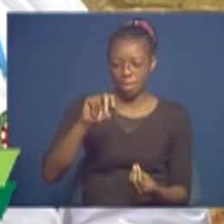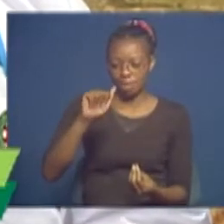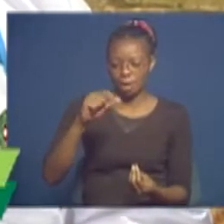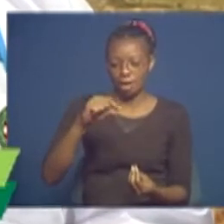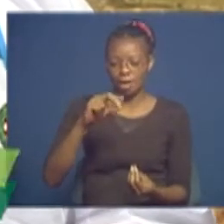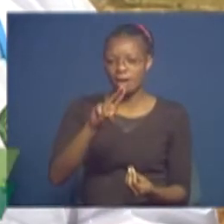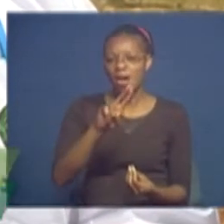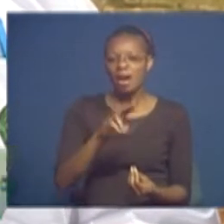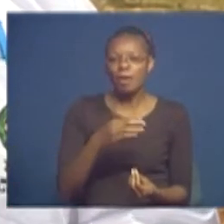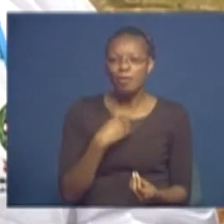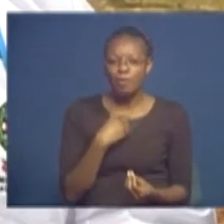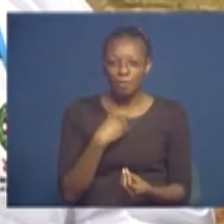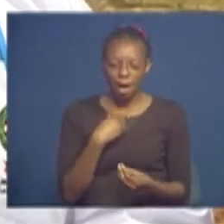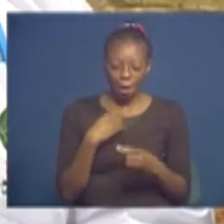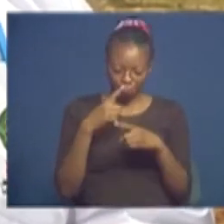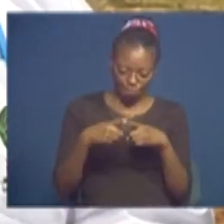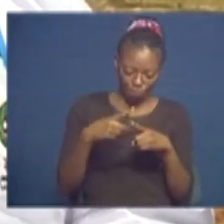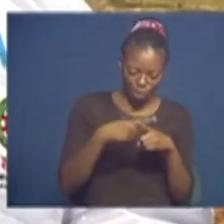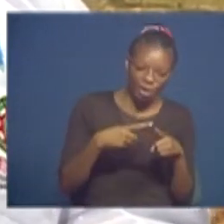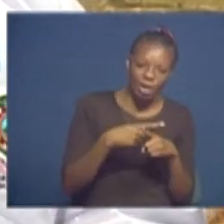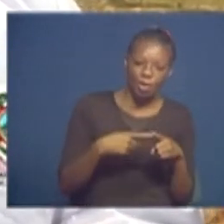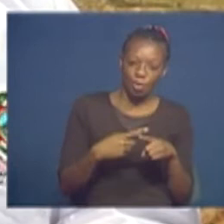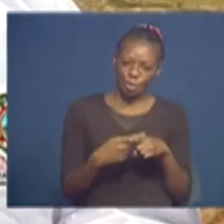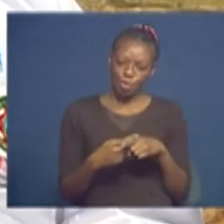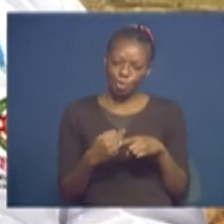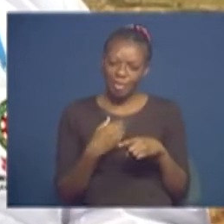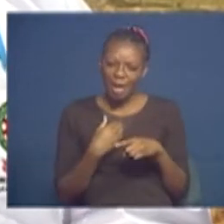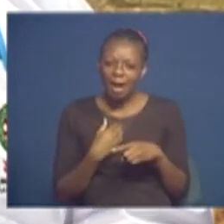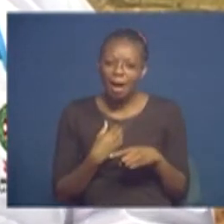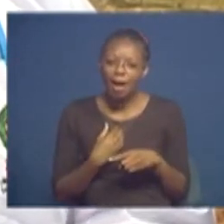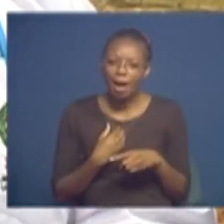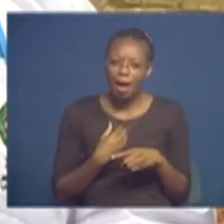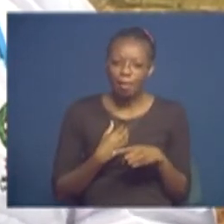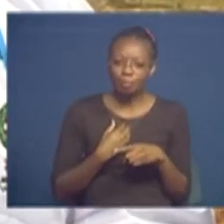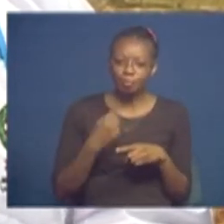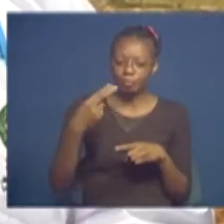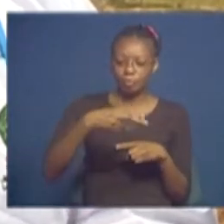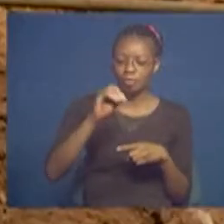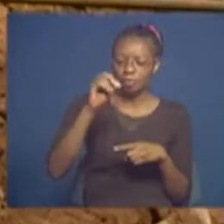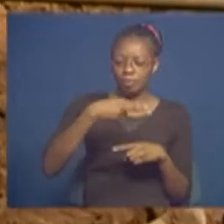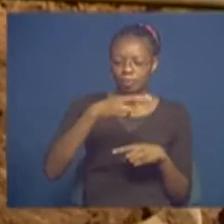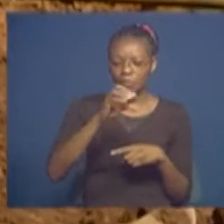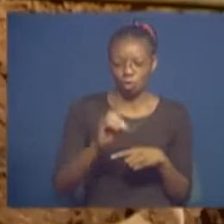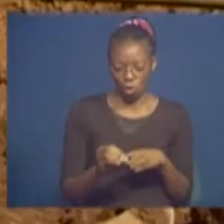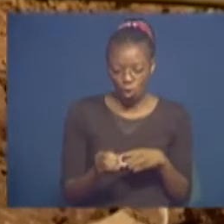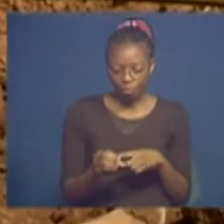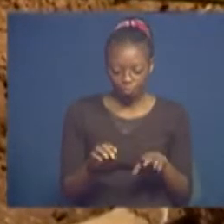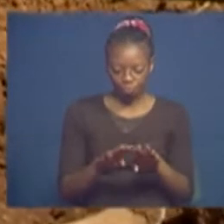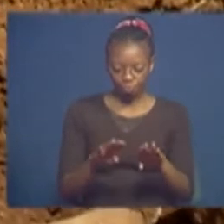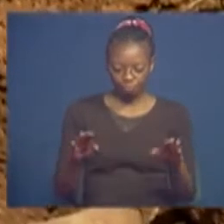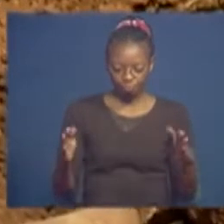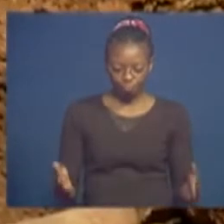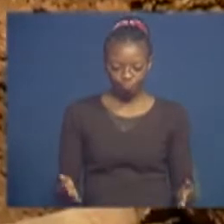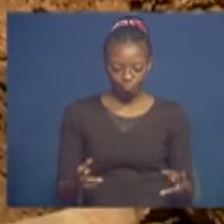managu, tuna onions, tuna capsicums. Ohoho. Baada ya nasari yako